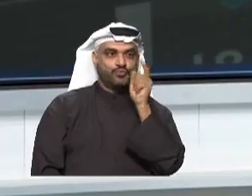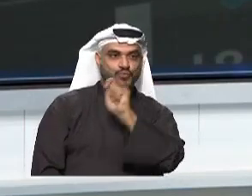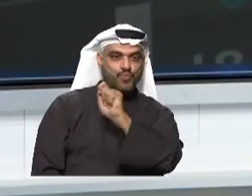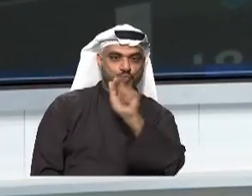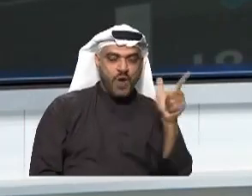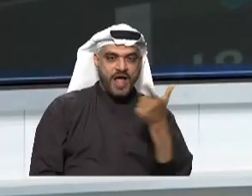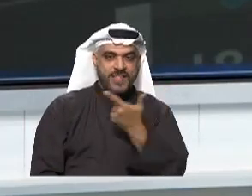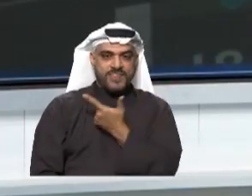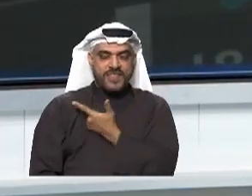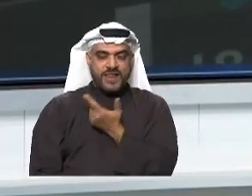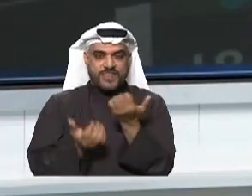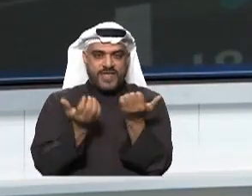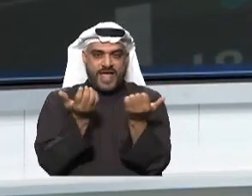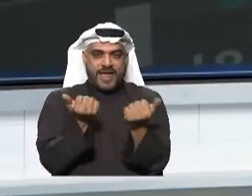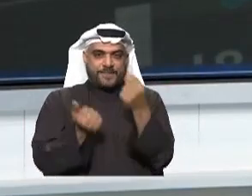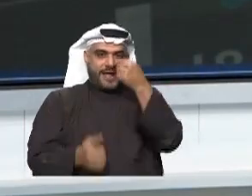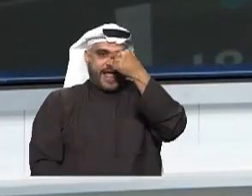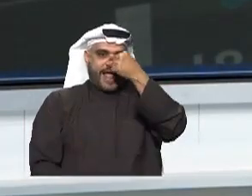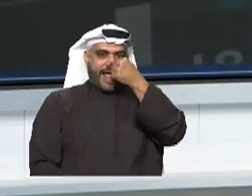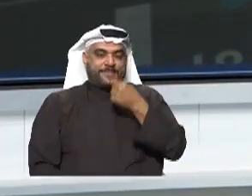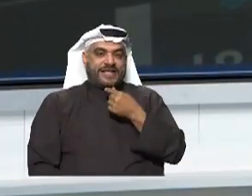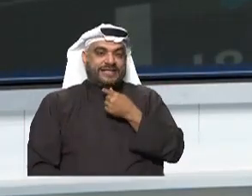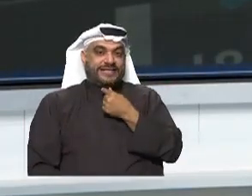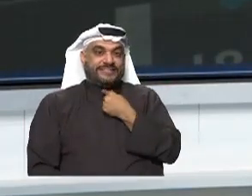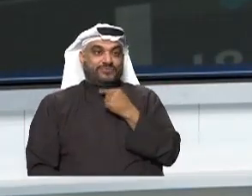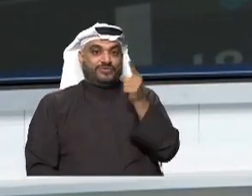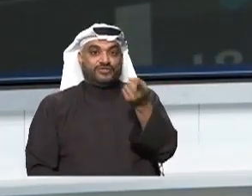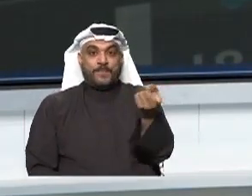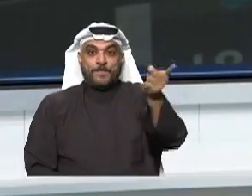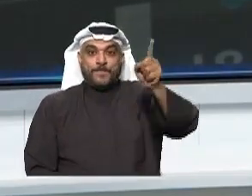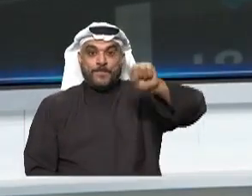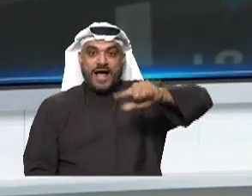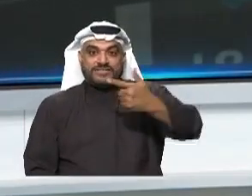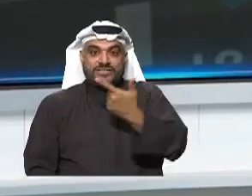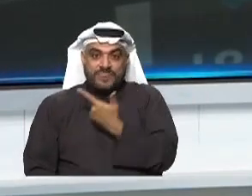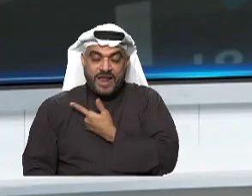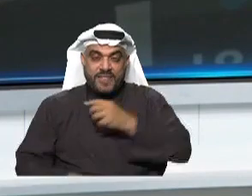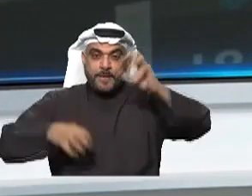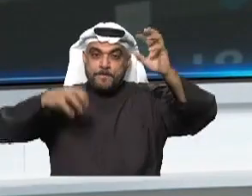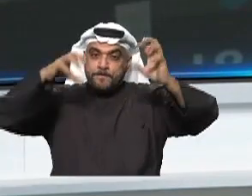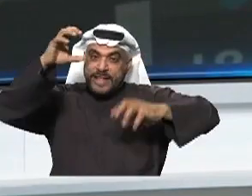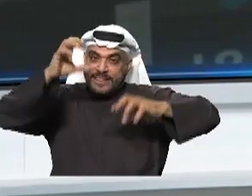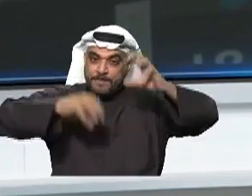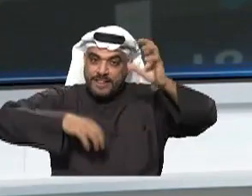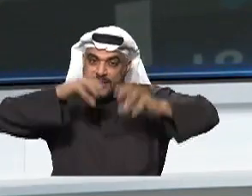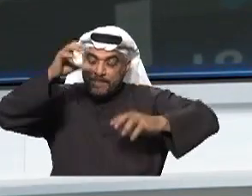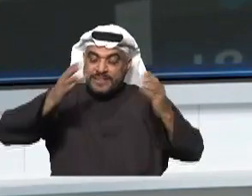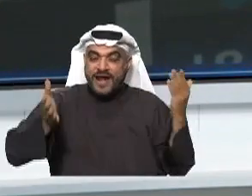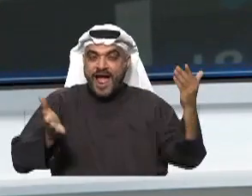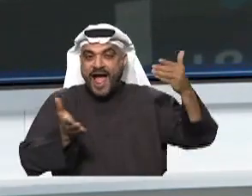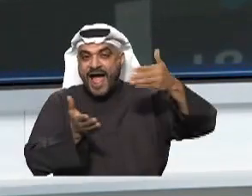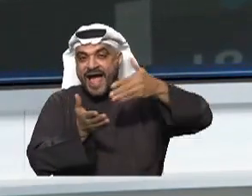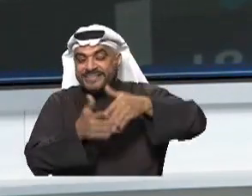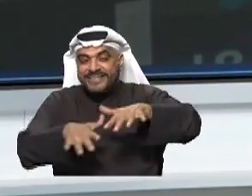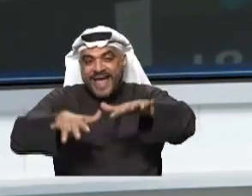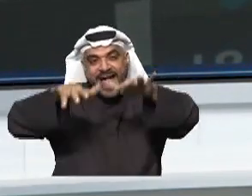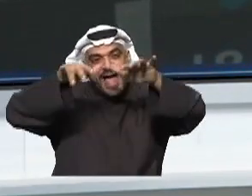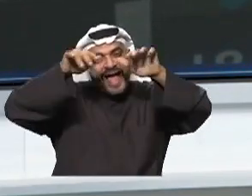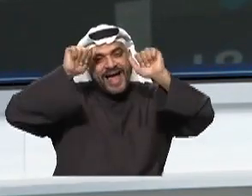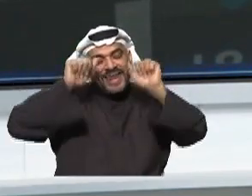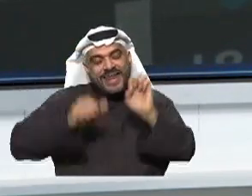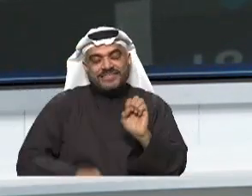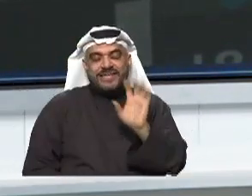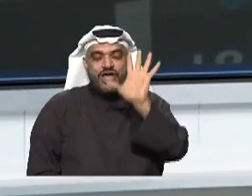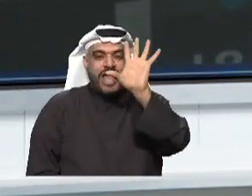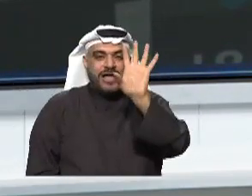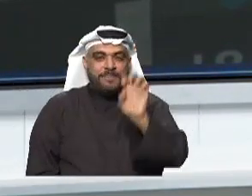موجودة معنا إن شاء الله منتصف نهار يوم الثلاثاء، وتقل الفرص تدريجيا مع بداية صباح يوم الأربعاء، مع فرص